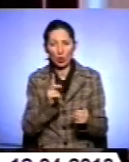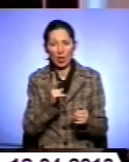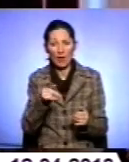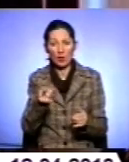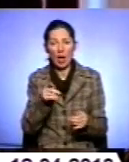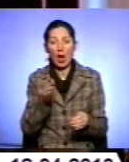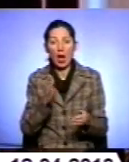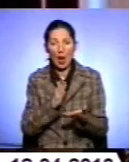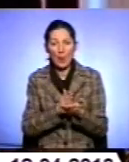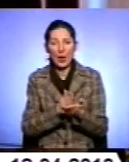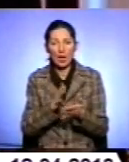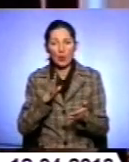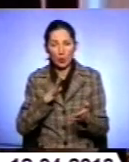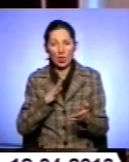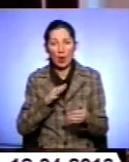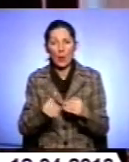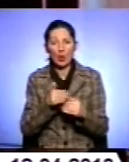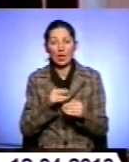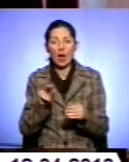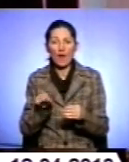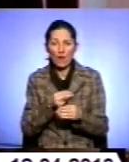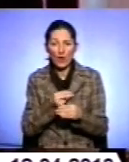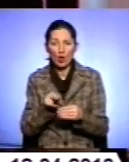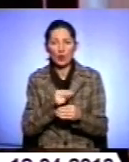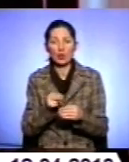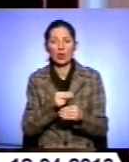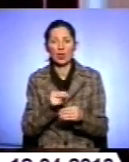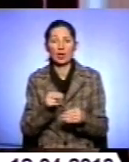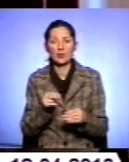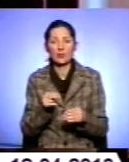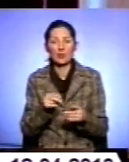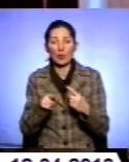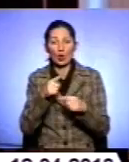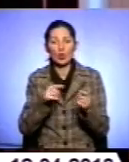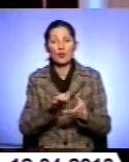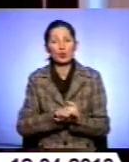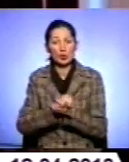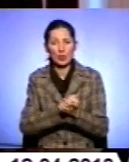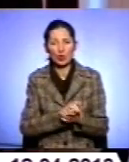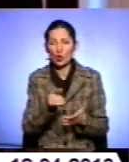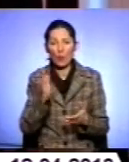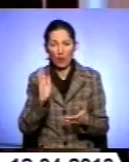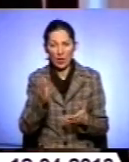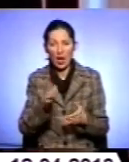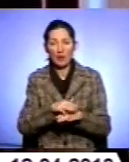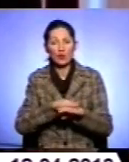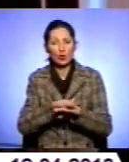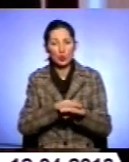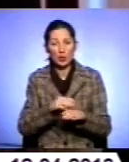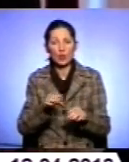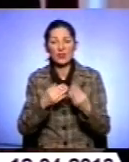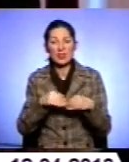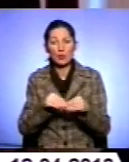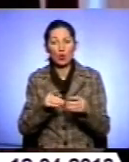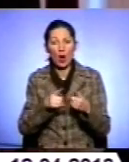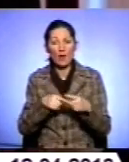відбуває покарання, виховати і ресоціалізувати її в суспільство. З тим, щоб вона в суспільство, в сім'ю, в родину